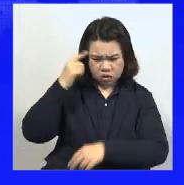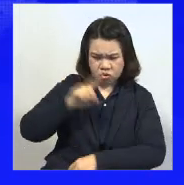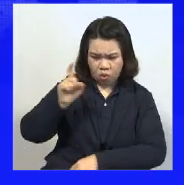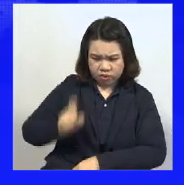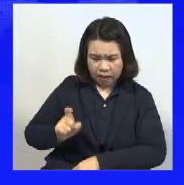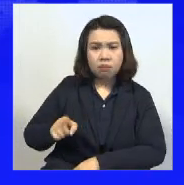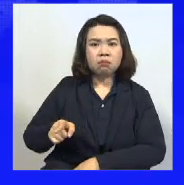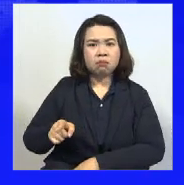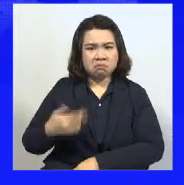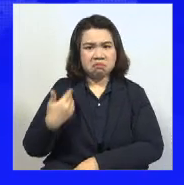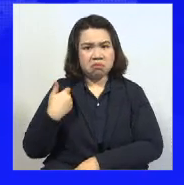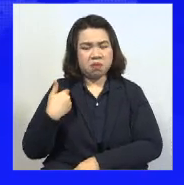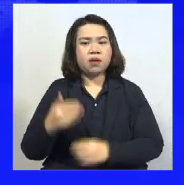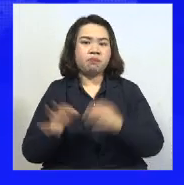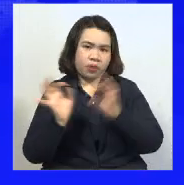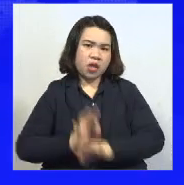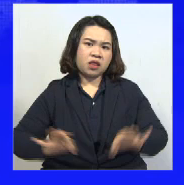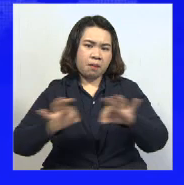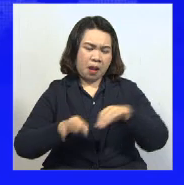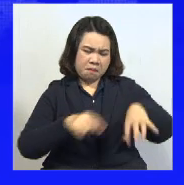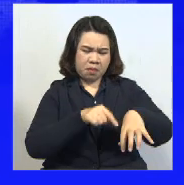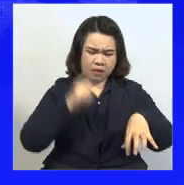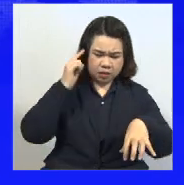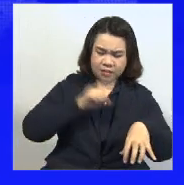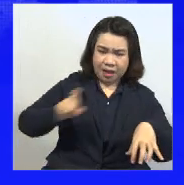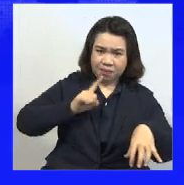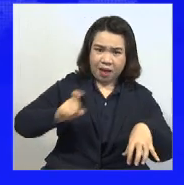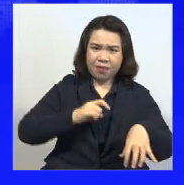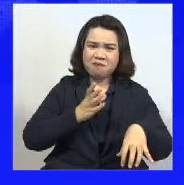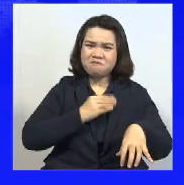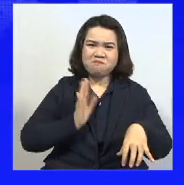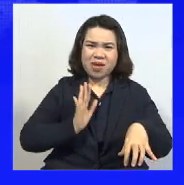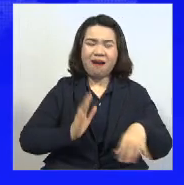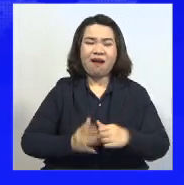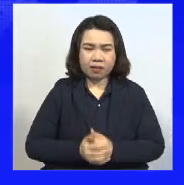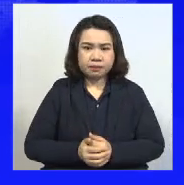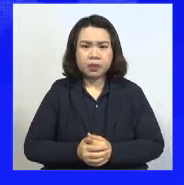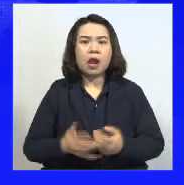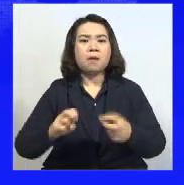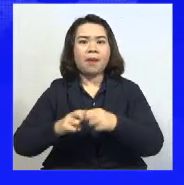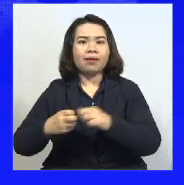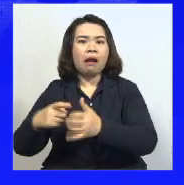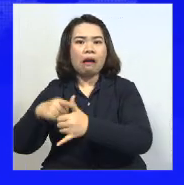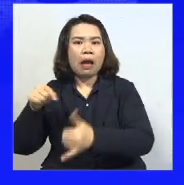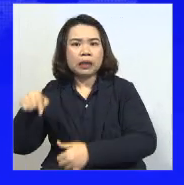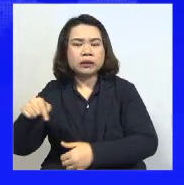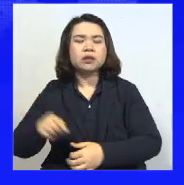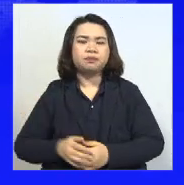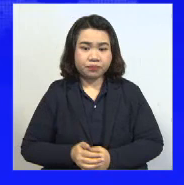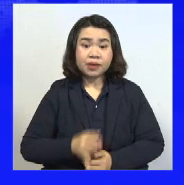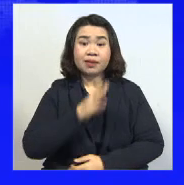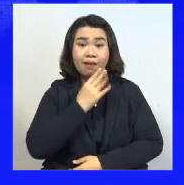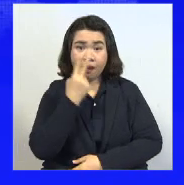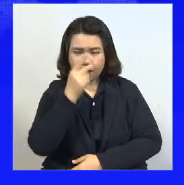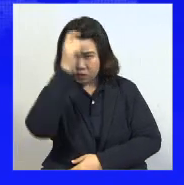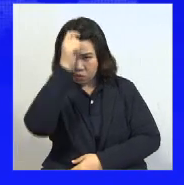ลยไม่มีใครที่จะกล้าเข้าไปตรวจสอบหรือว่าสอบถามในรายละเอียดเท่าไหร่นักและปรากฏว่ามาเกิดเหตุการณ์ในลักษณะนี้นะคะ ดังนั้นถ้าเกิดเห็นค